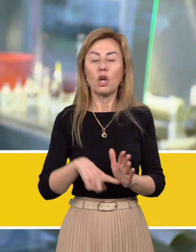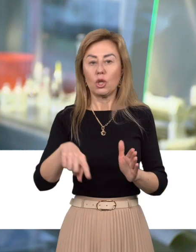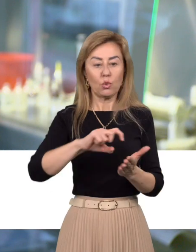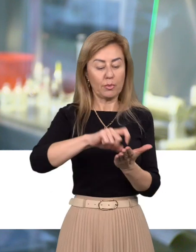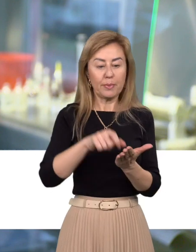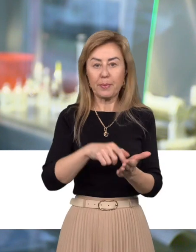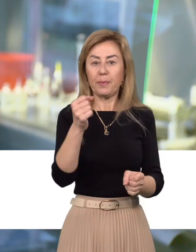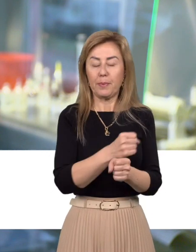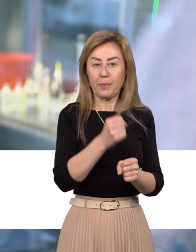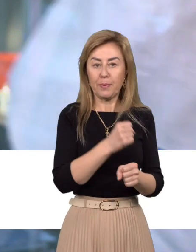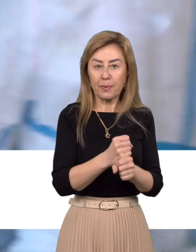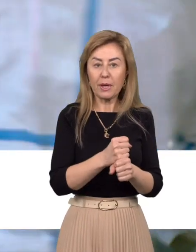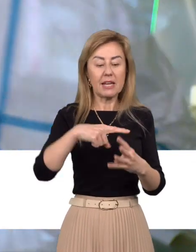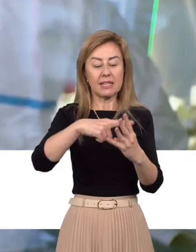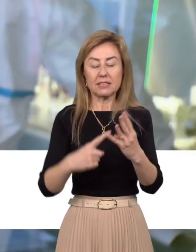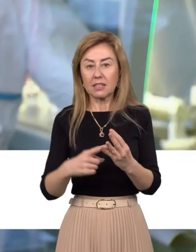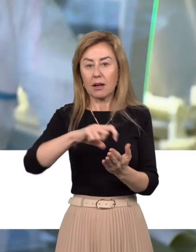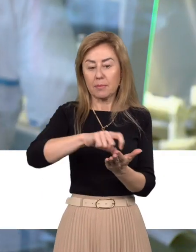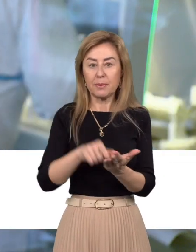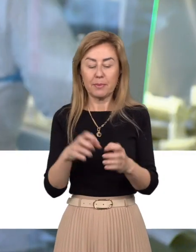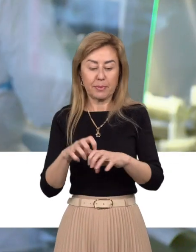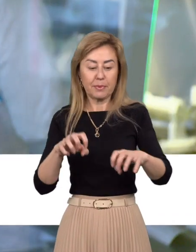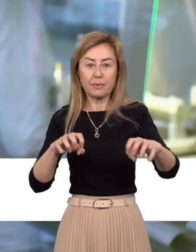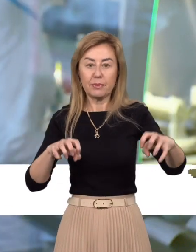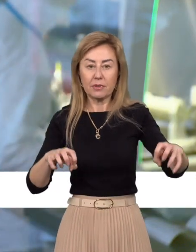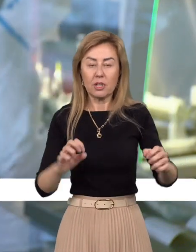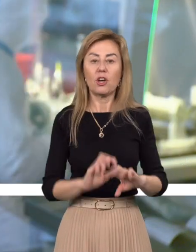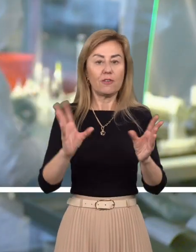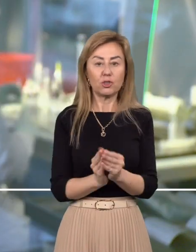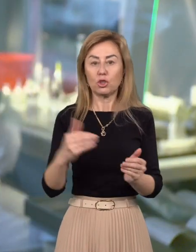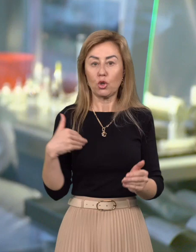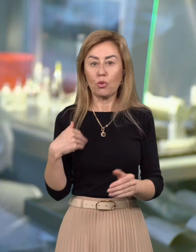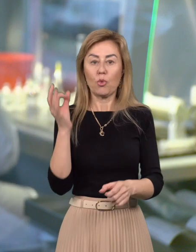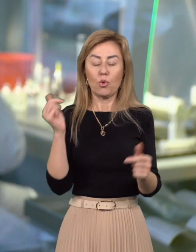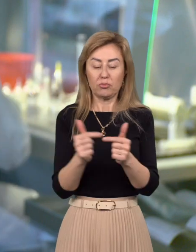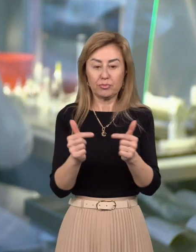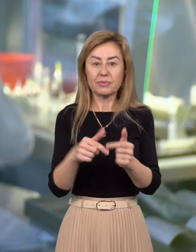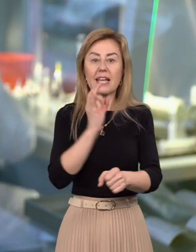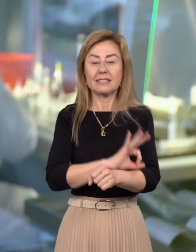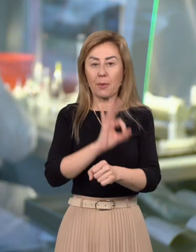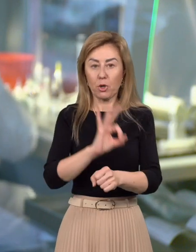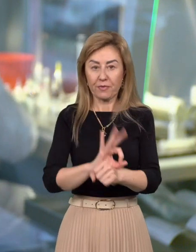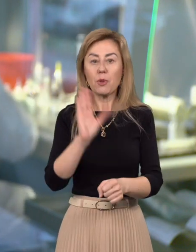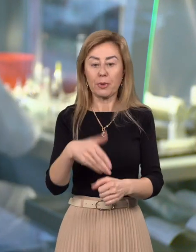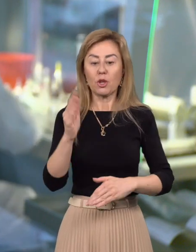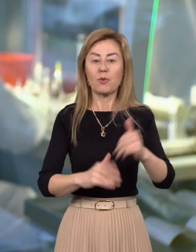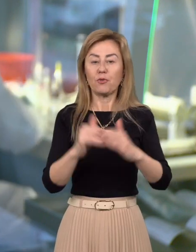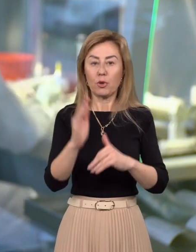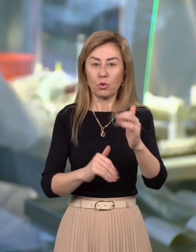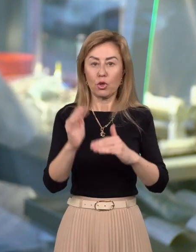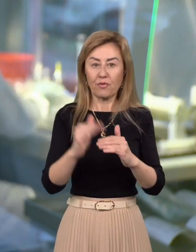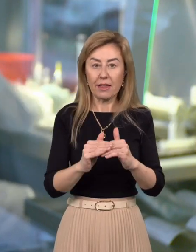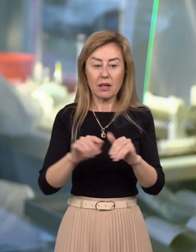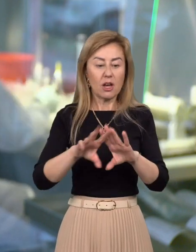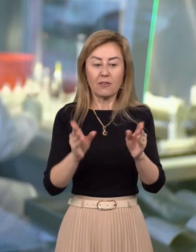która jest zespołem pomieszczeń, odpowiednio zaprojektowanych i wybudowanych. Wyposażony